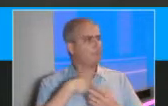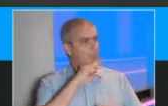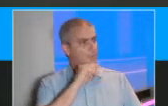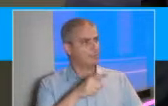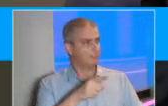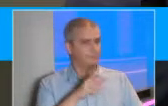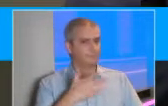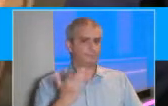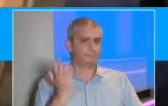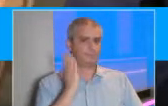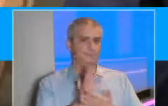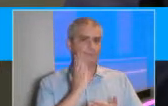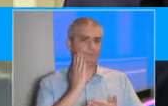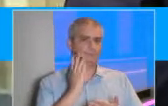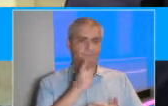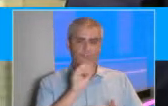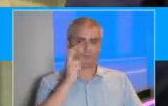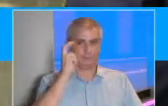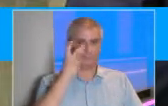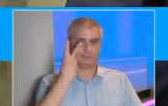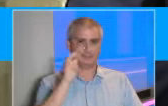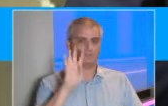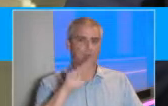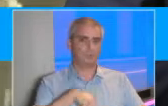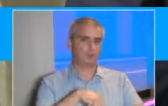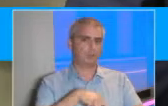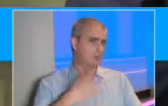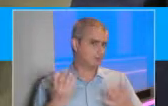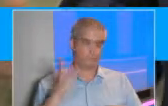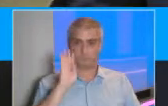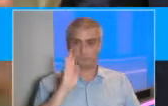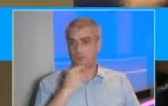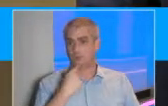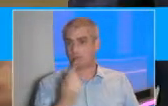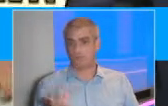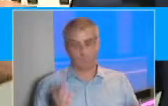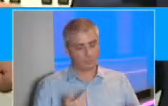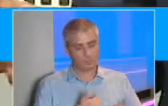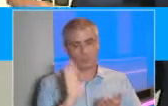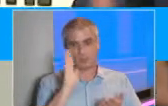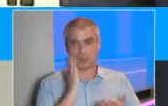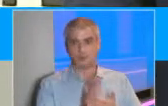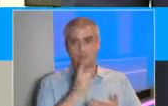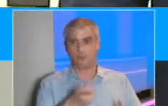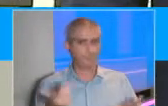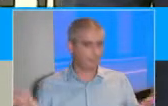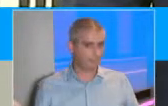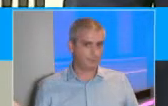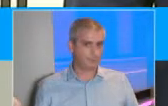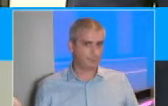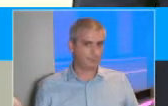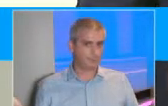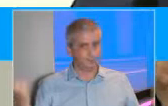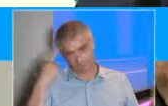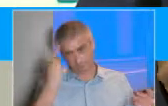על הצבת האולטימטום מצד גנץ ל-24 שעות. נתניהו, אפשר לומר, דחה את האולטימטום הזה.